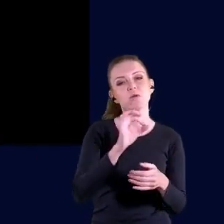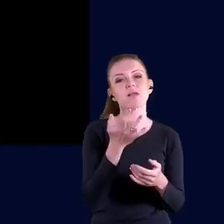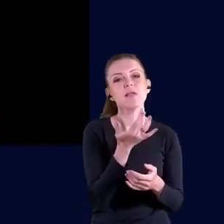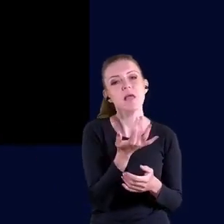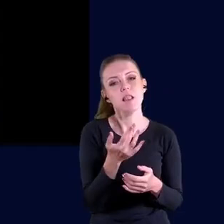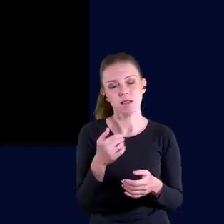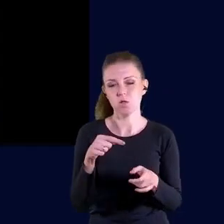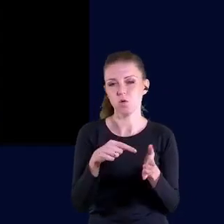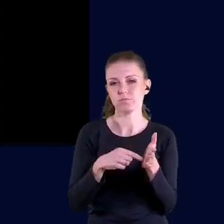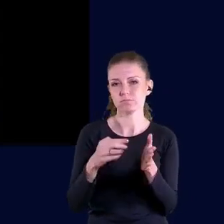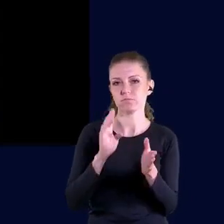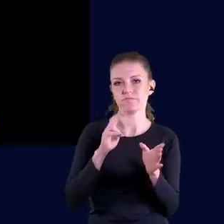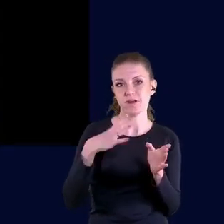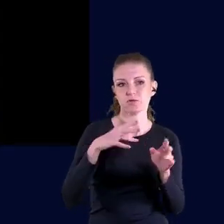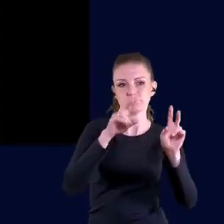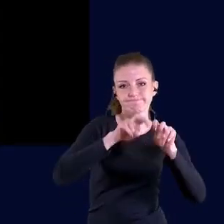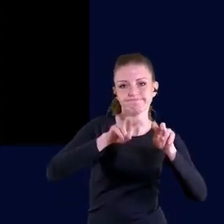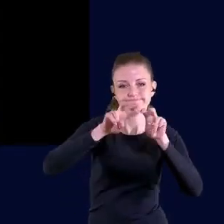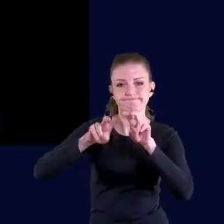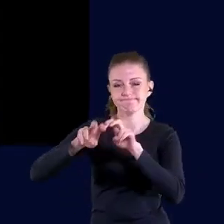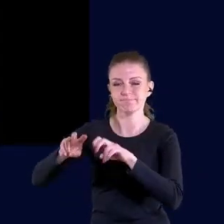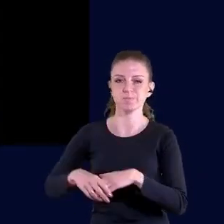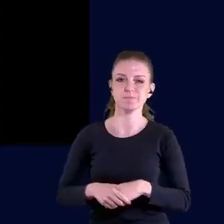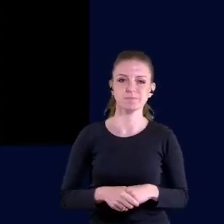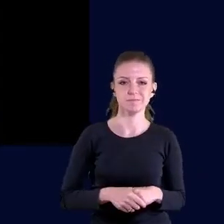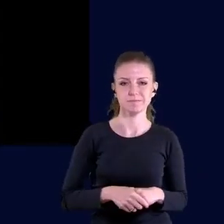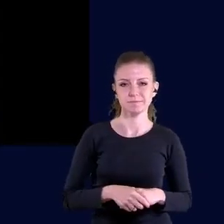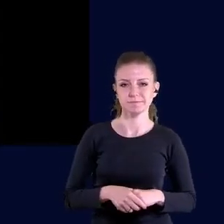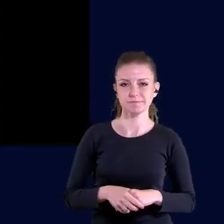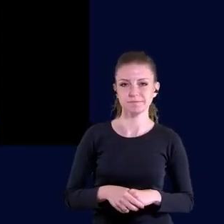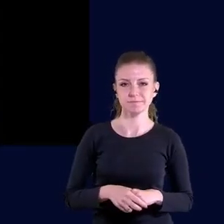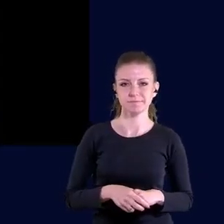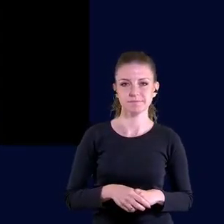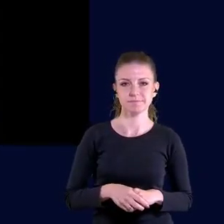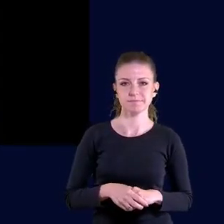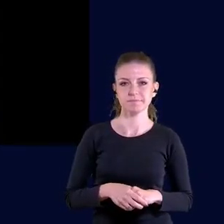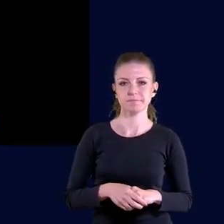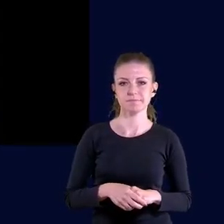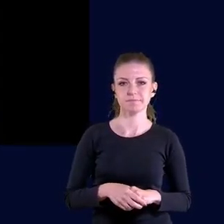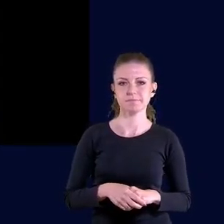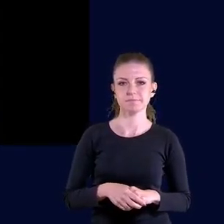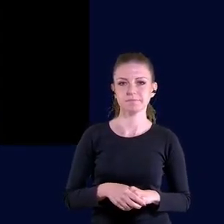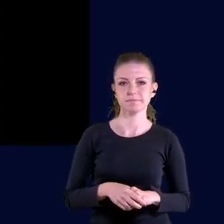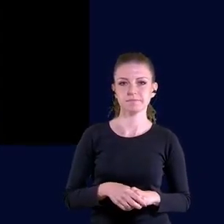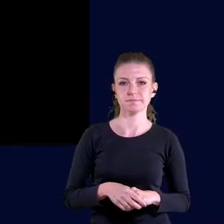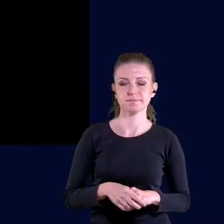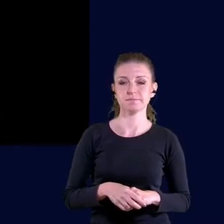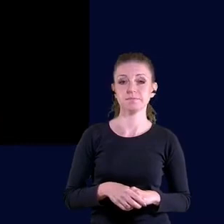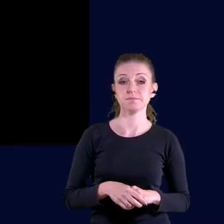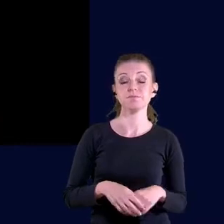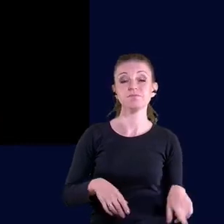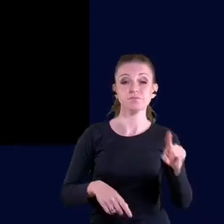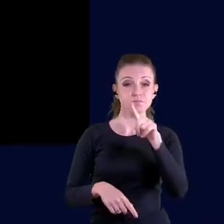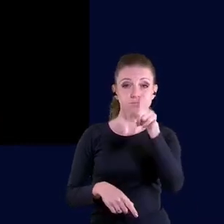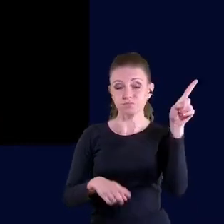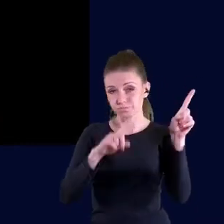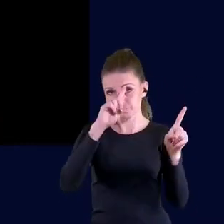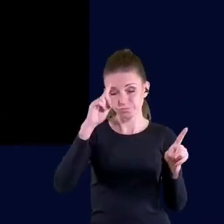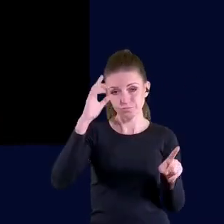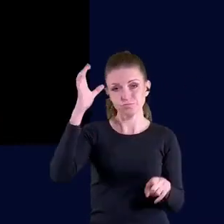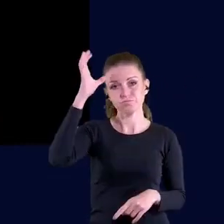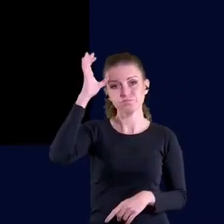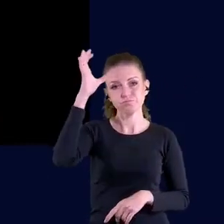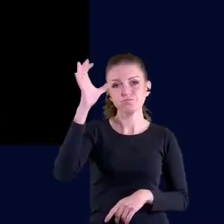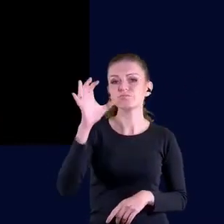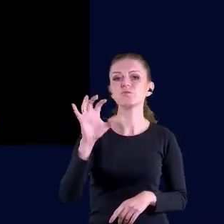uważam że nie jeśli chodzi Tak jak podkreślam jeśli chodzi o zasób dorobek polskich uczonych w tej chwili do niezbędne